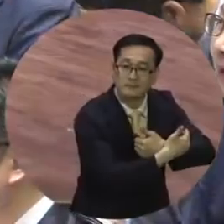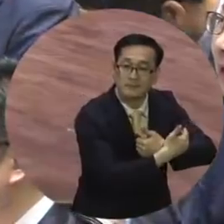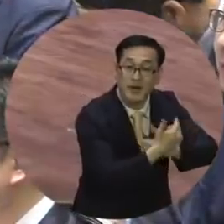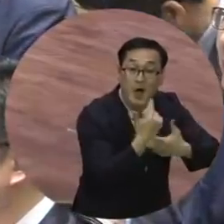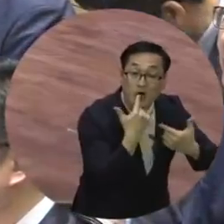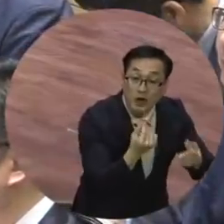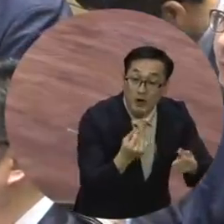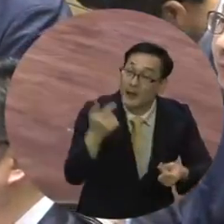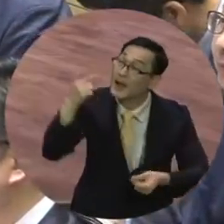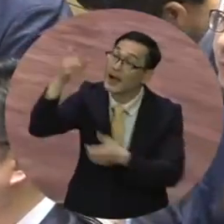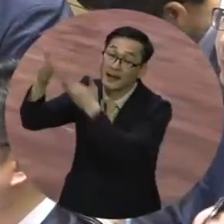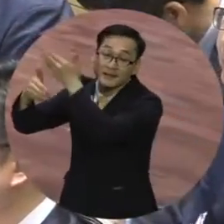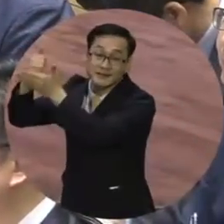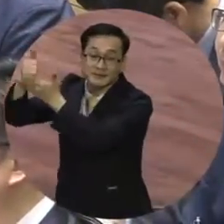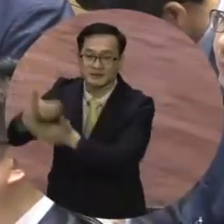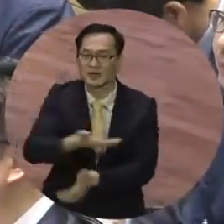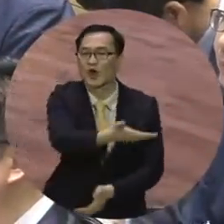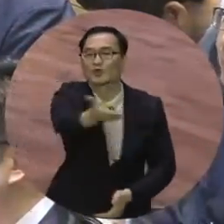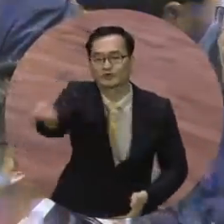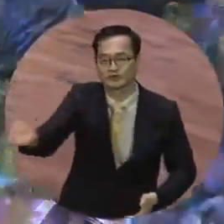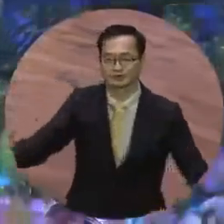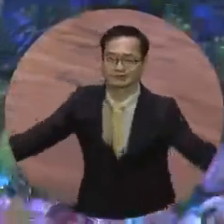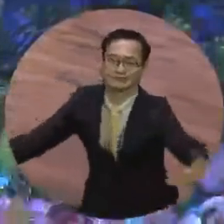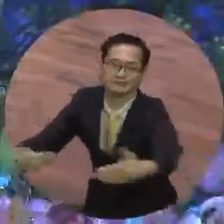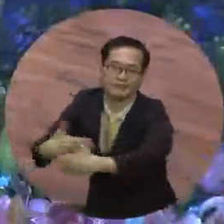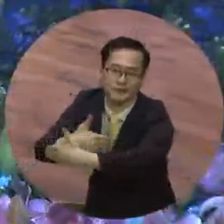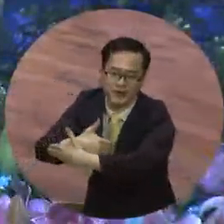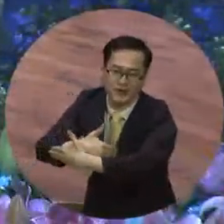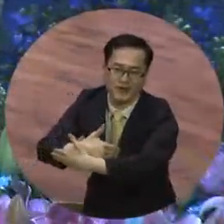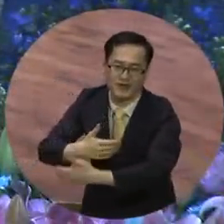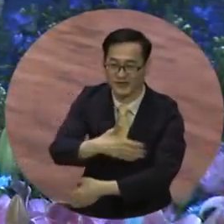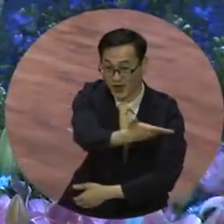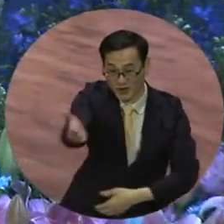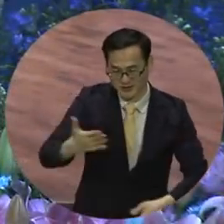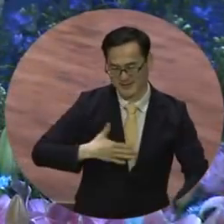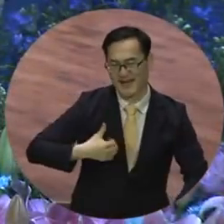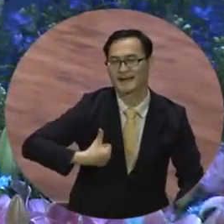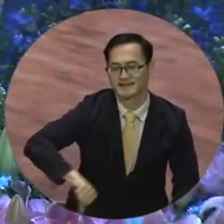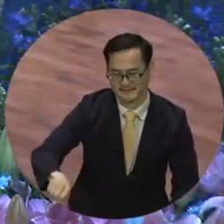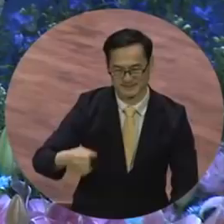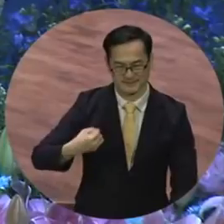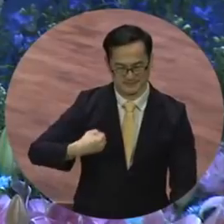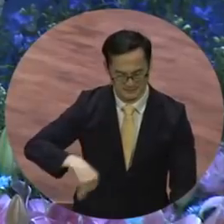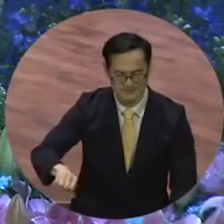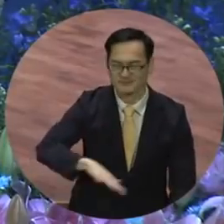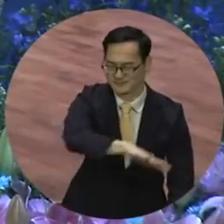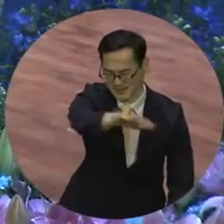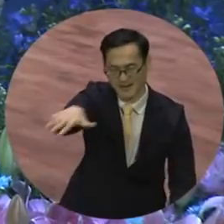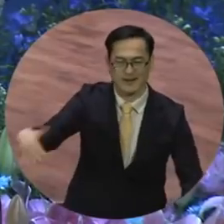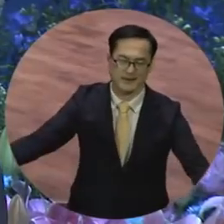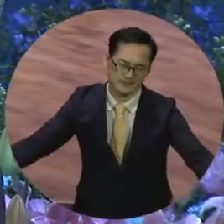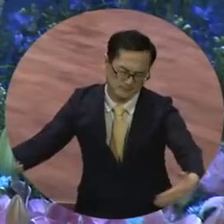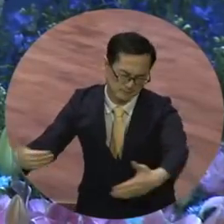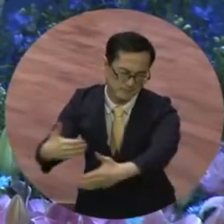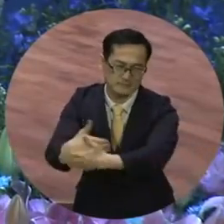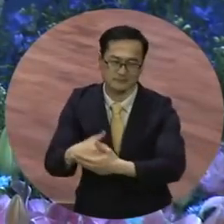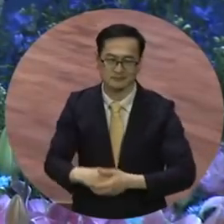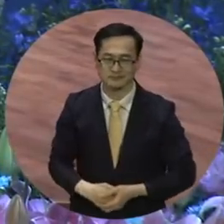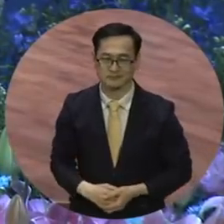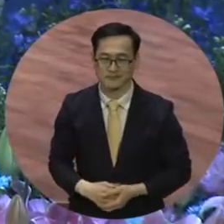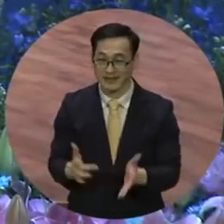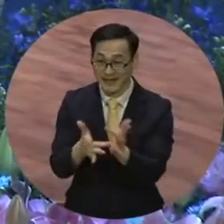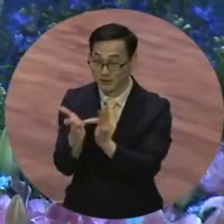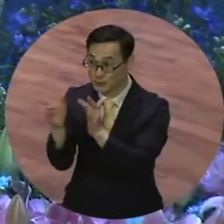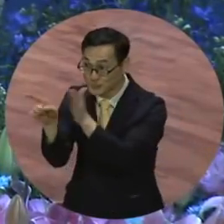아들이라. 예수 믿는 순간에 이런 축복을 받는다니까. 이 엄청난 상급을 여러분